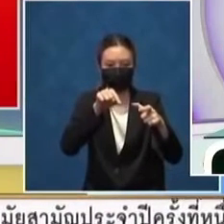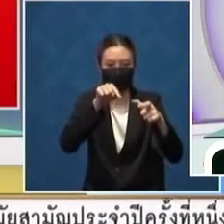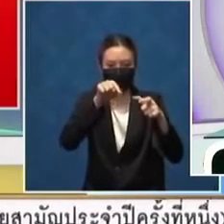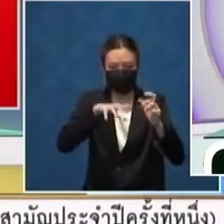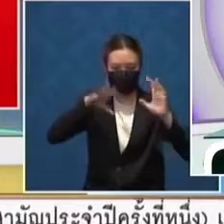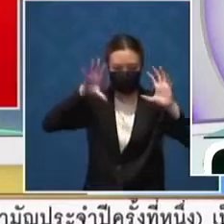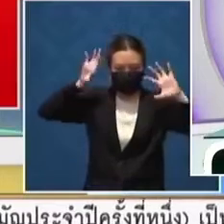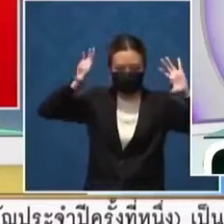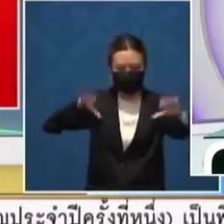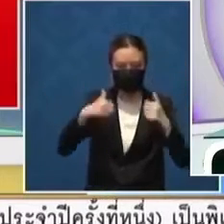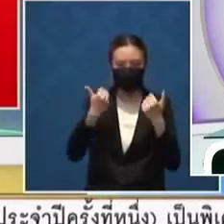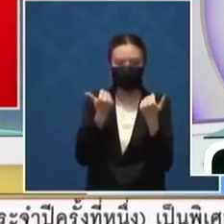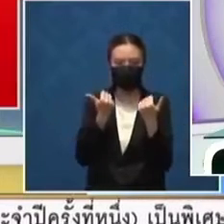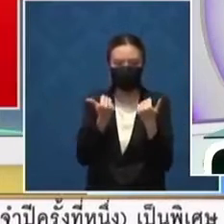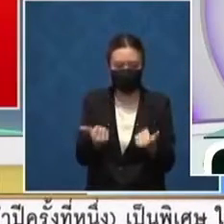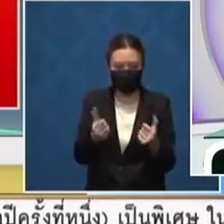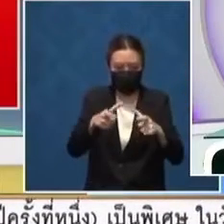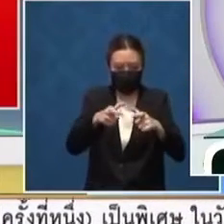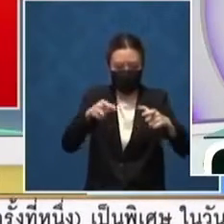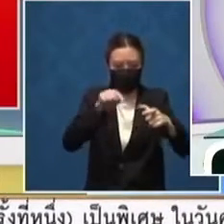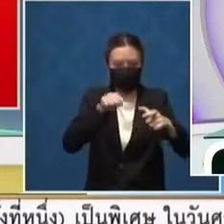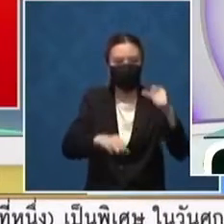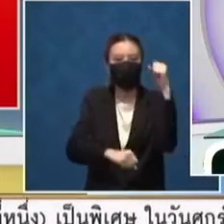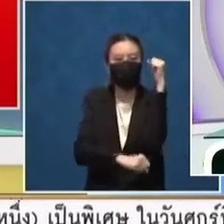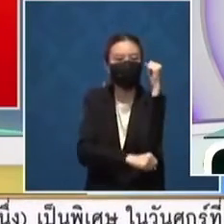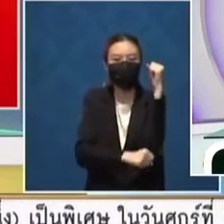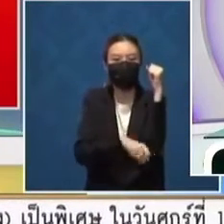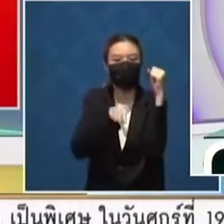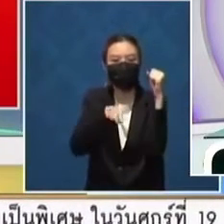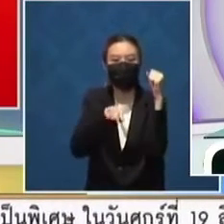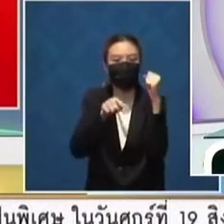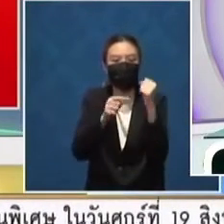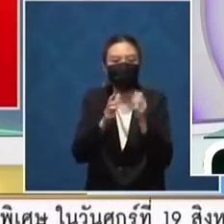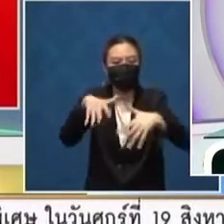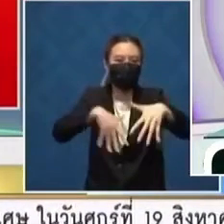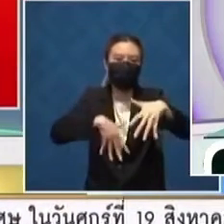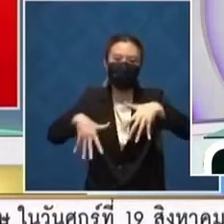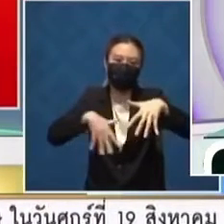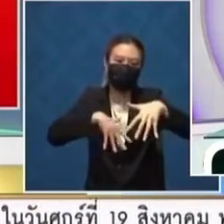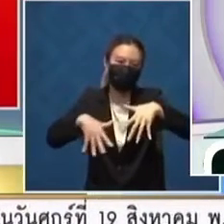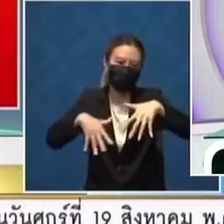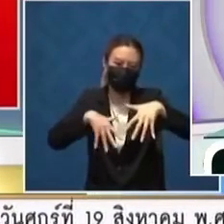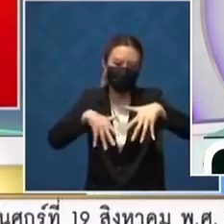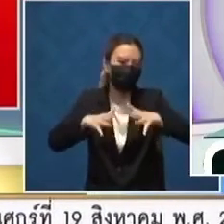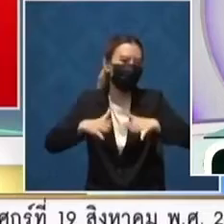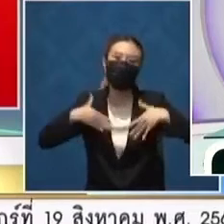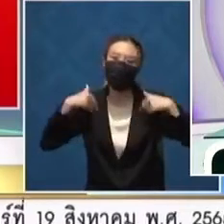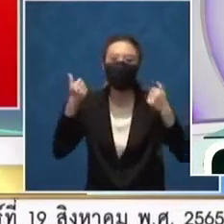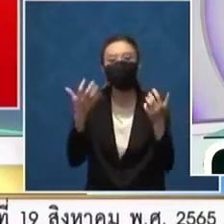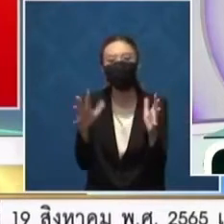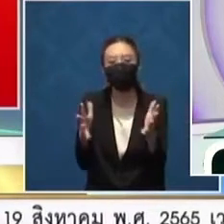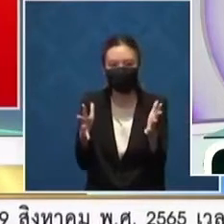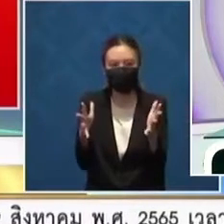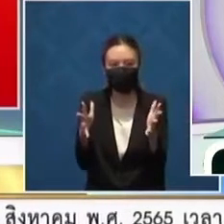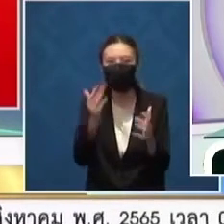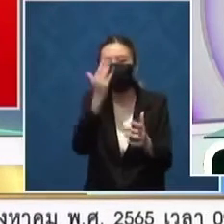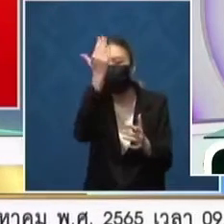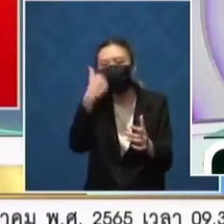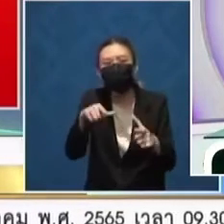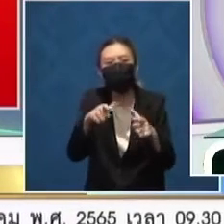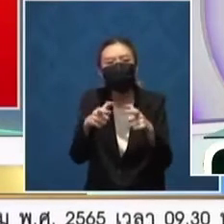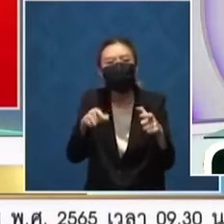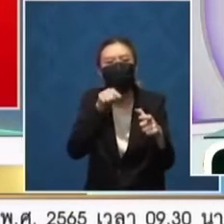ที่ไม่มีประสิทธิภาพเพราะปัจจุบันมียอดคนจนเพิ่มมากยิ่งขึ้นคือท่านอาจจะเข้าใจอะไรผิด